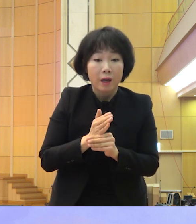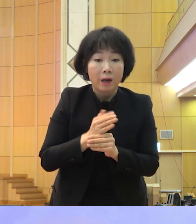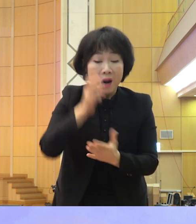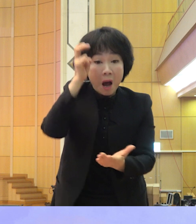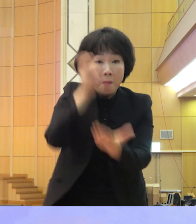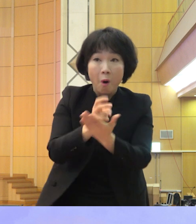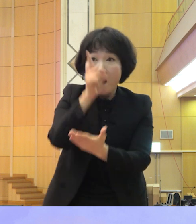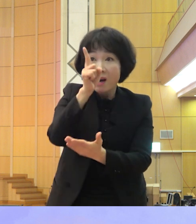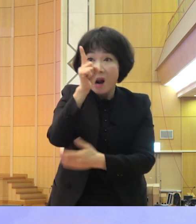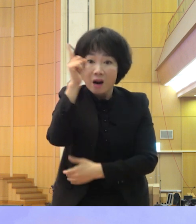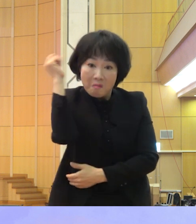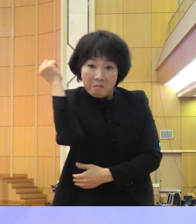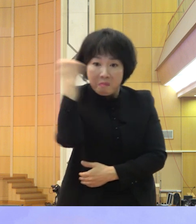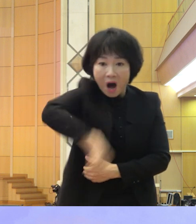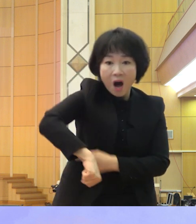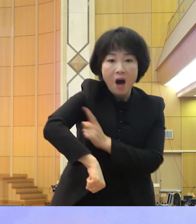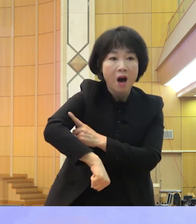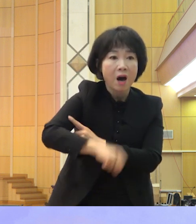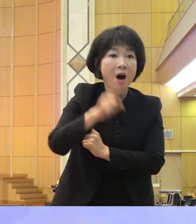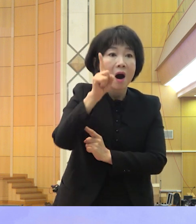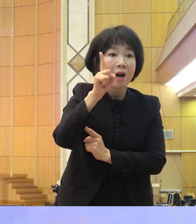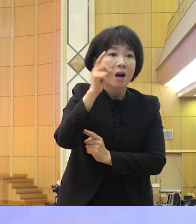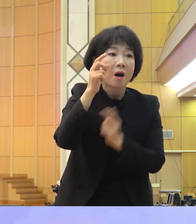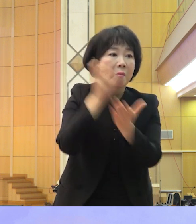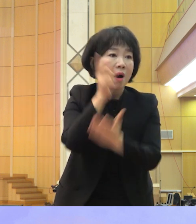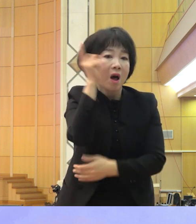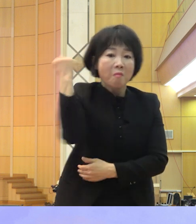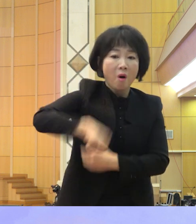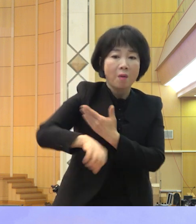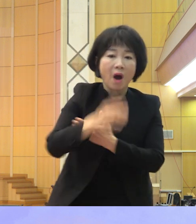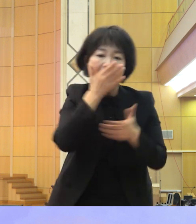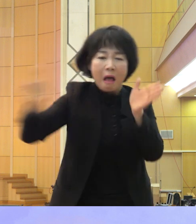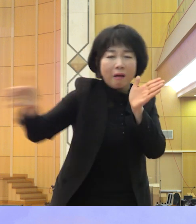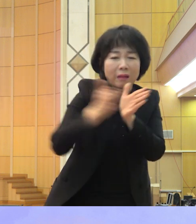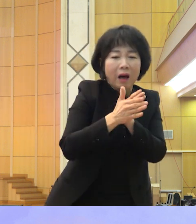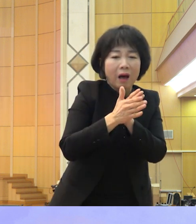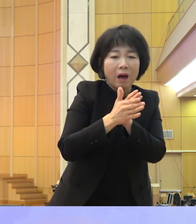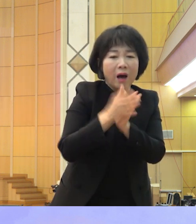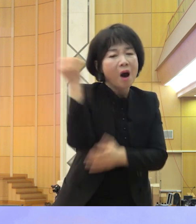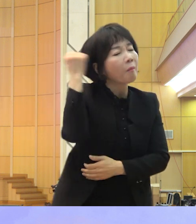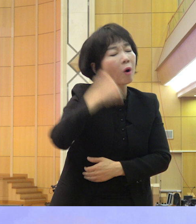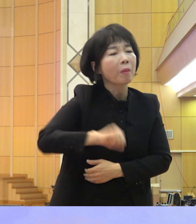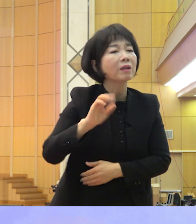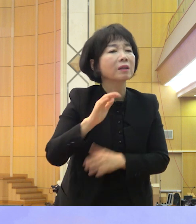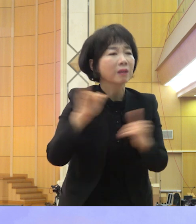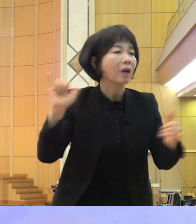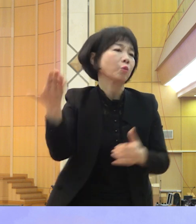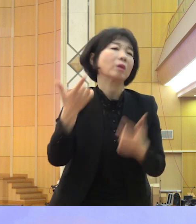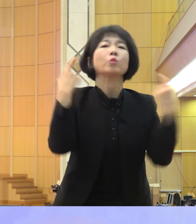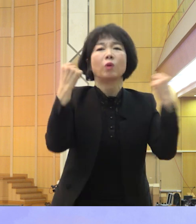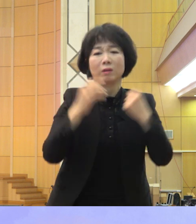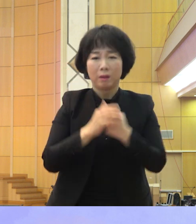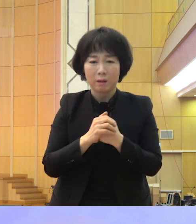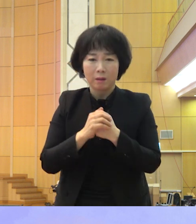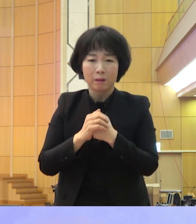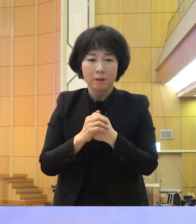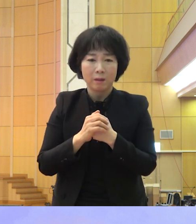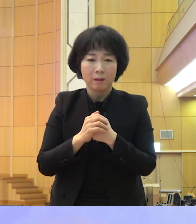그 하나를 범하면, 다 율법을 지키다가